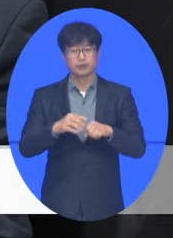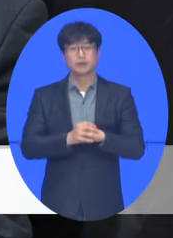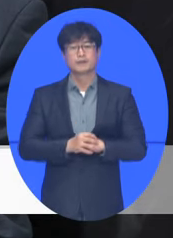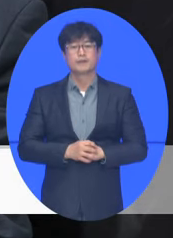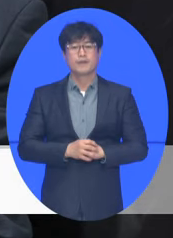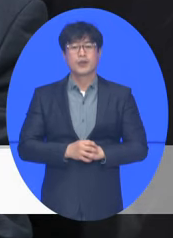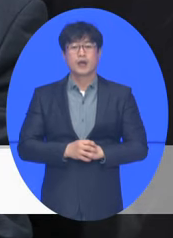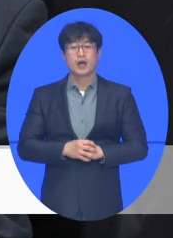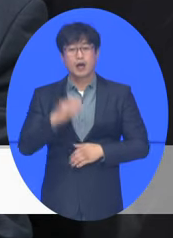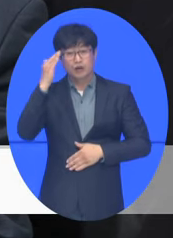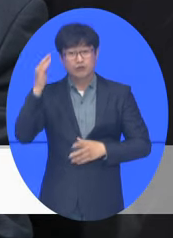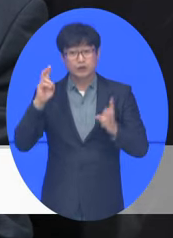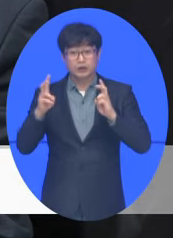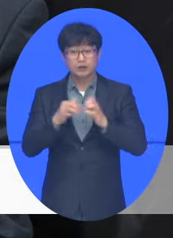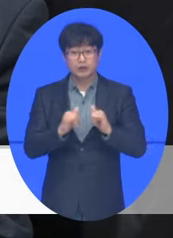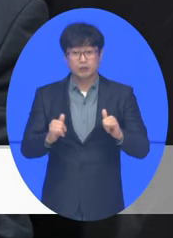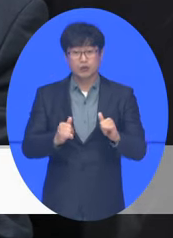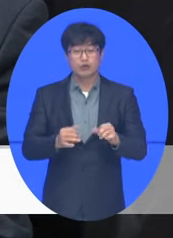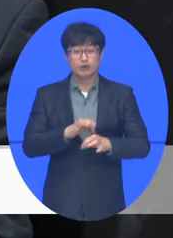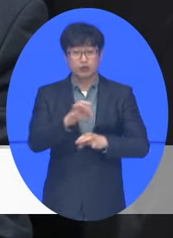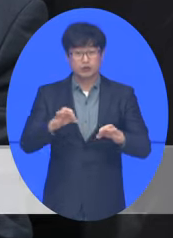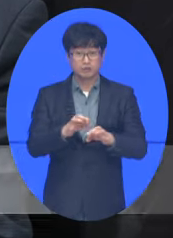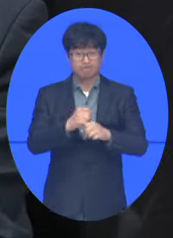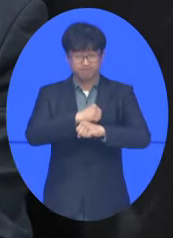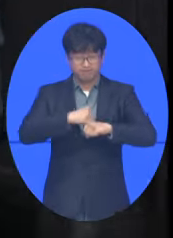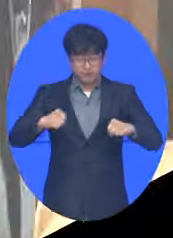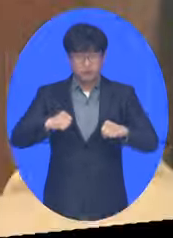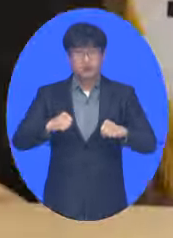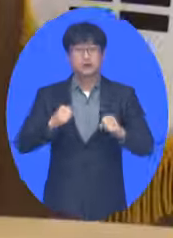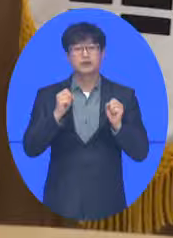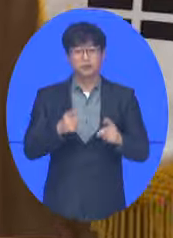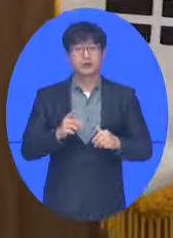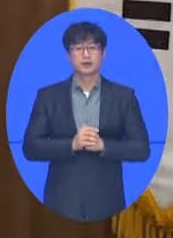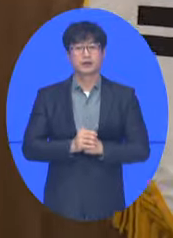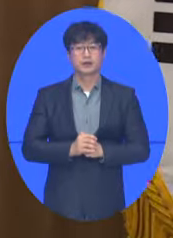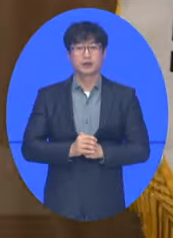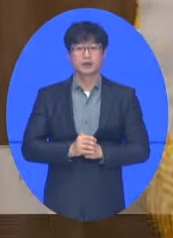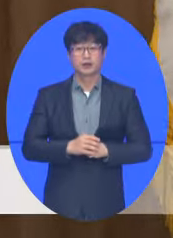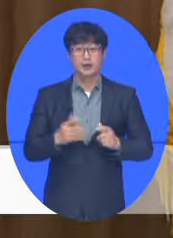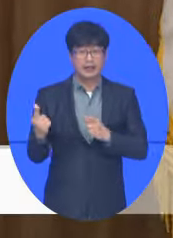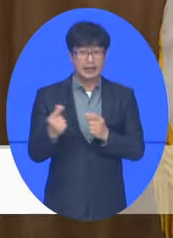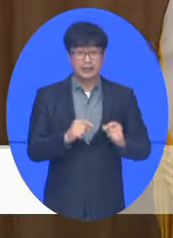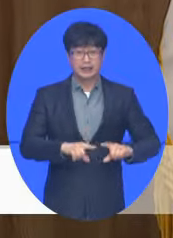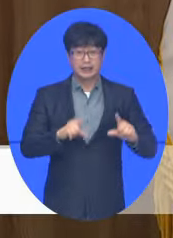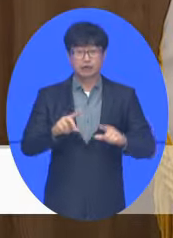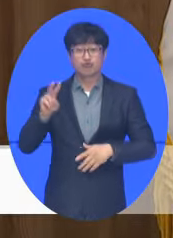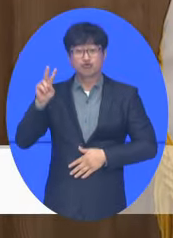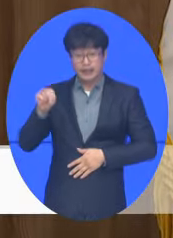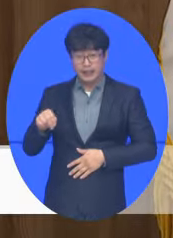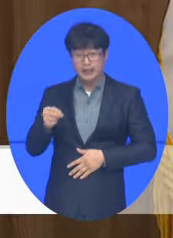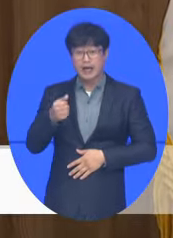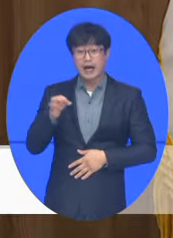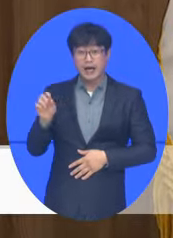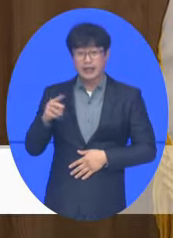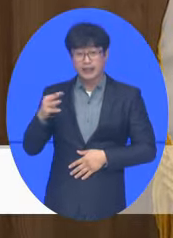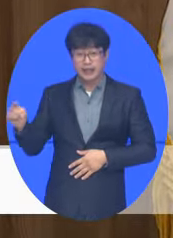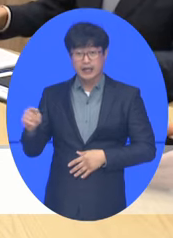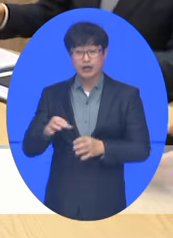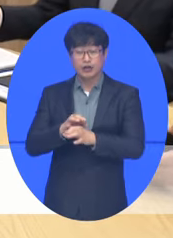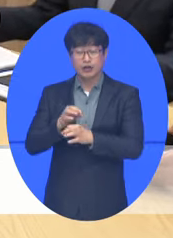국내 기업인들에게는 경제 활동의 폭을 넓힐 기회. 같은 날 김 지사는 유엔